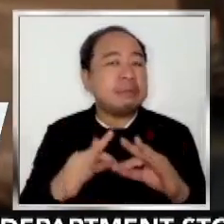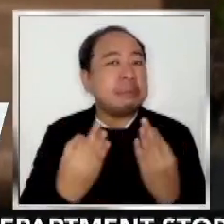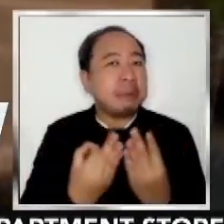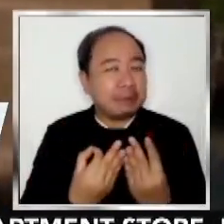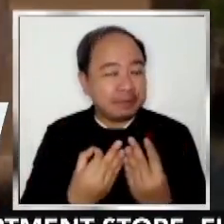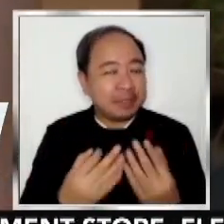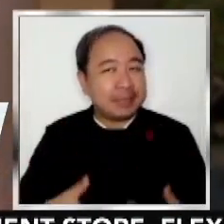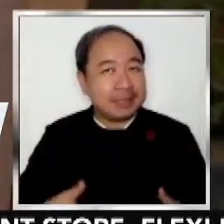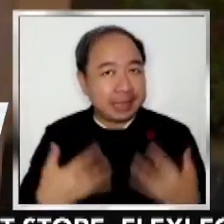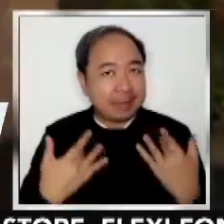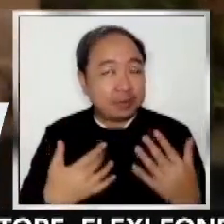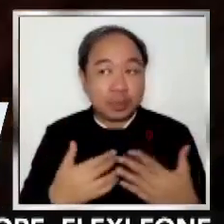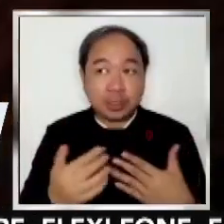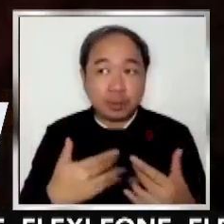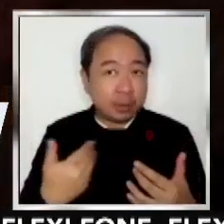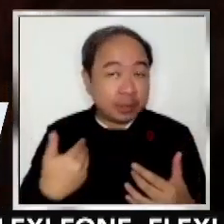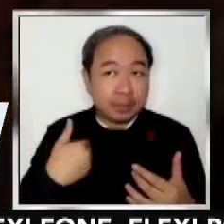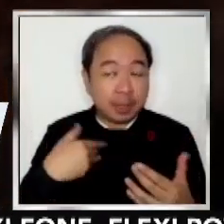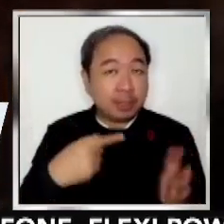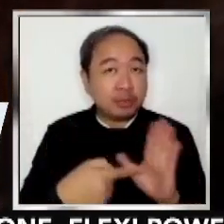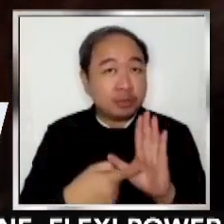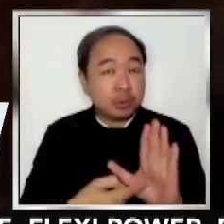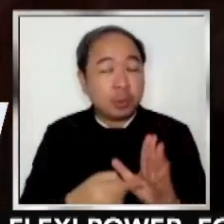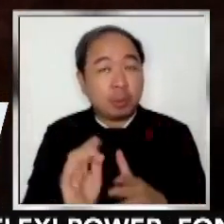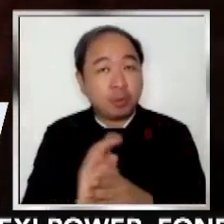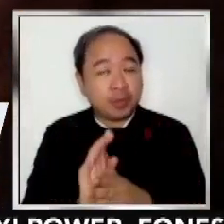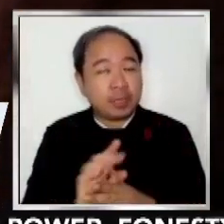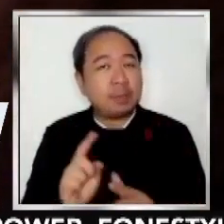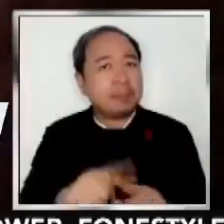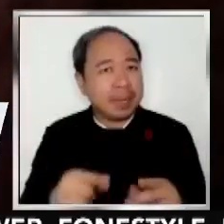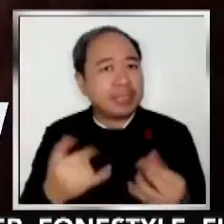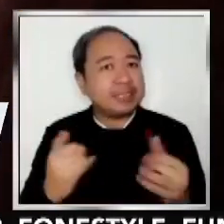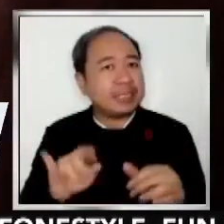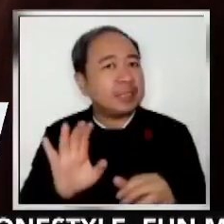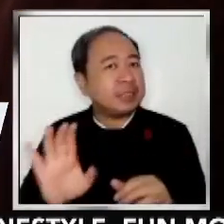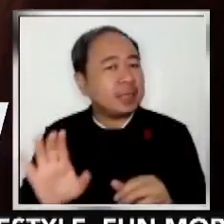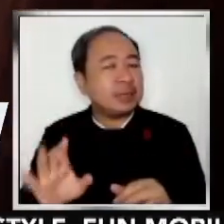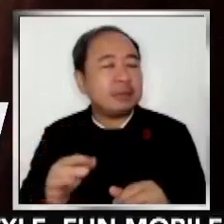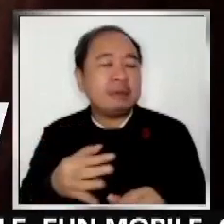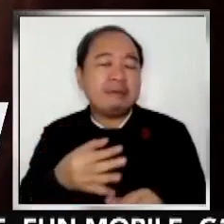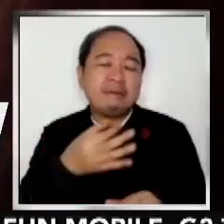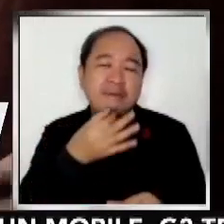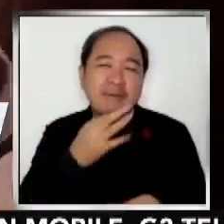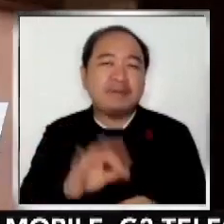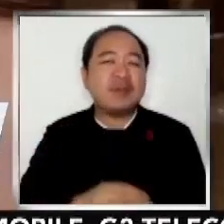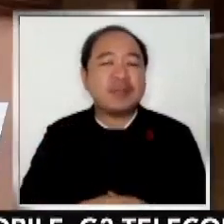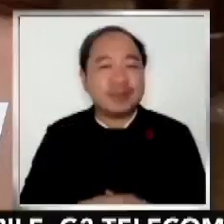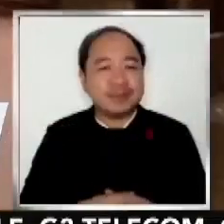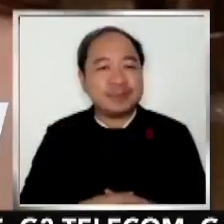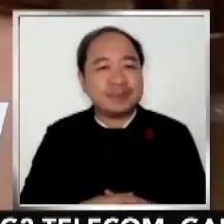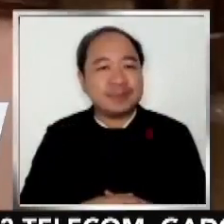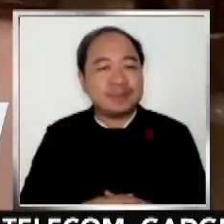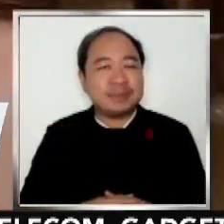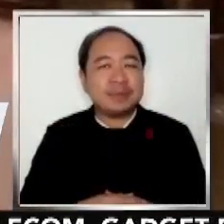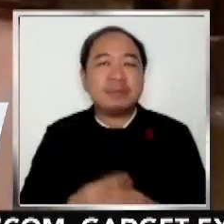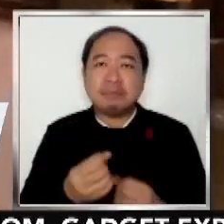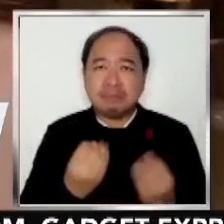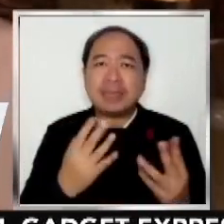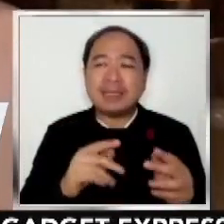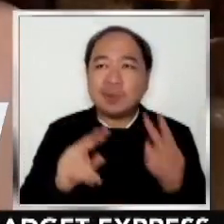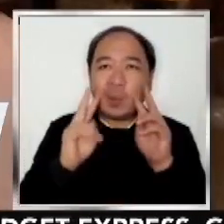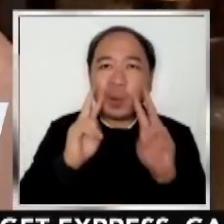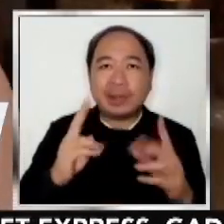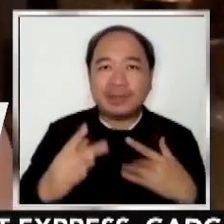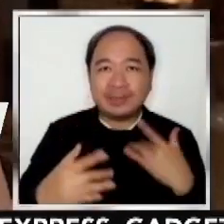nga ipinapalabas ang pelikula, isa na raw agad ito sa kanyang favorites. Marami silang aabangan. Sabi ko nga, isa ito sa